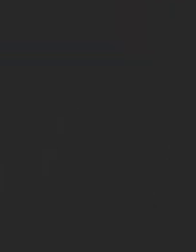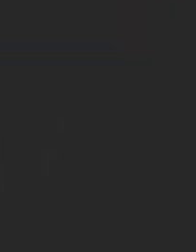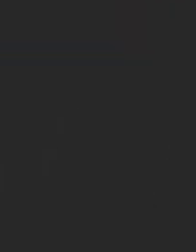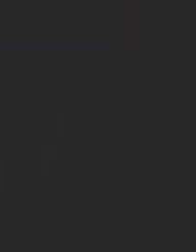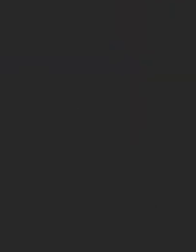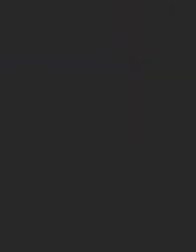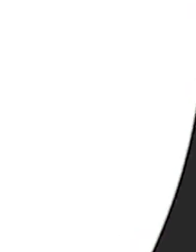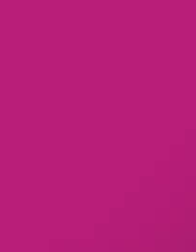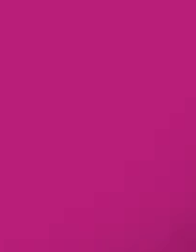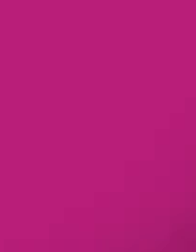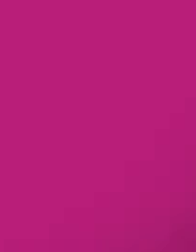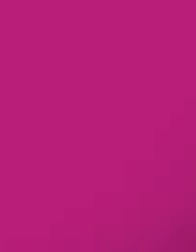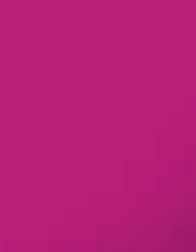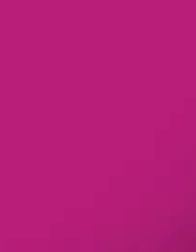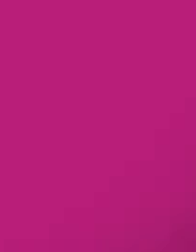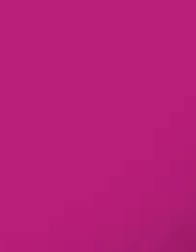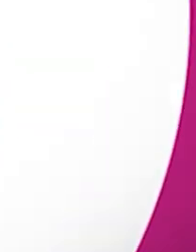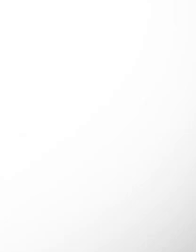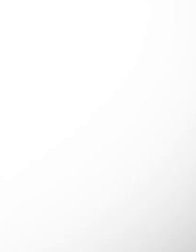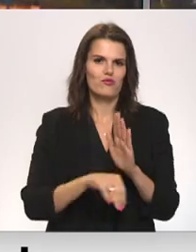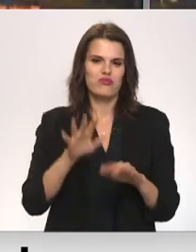Re! Viss ēters ir te!